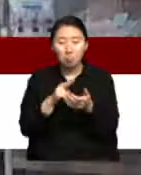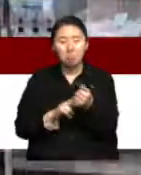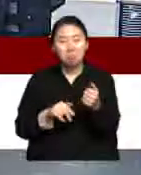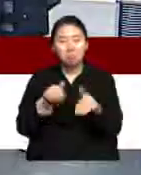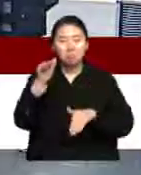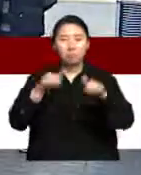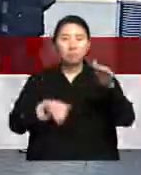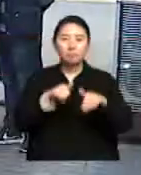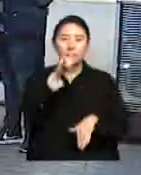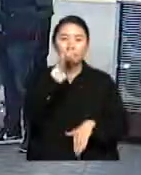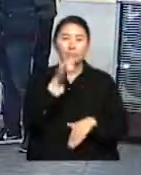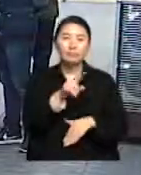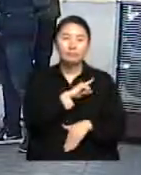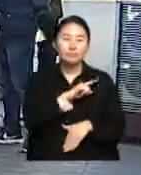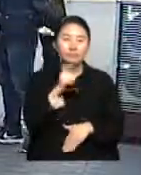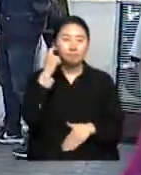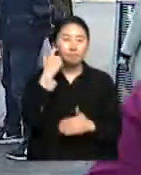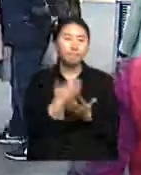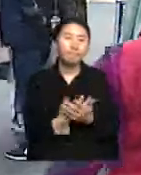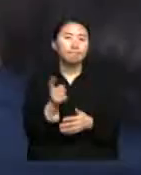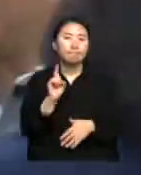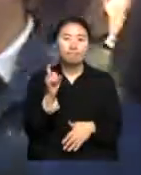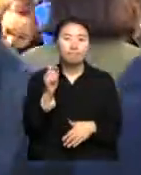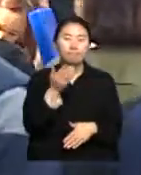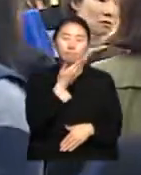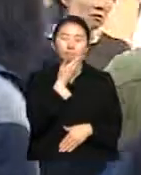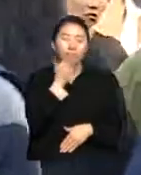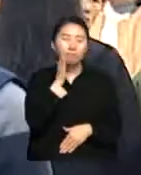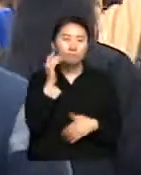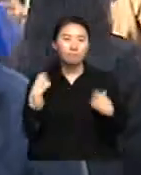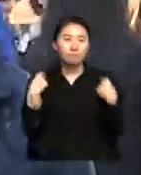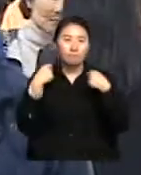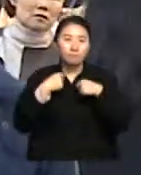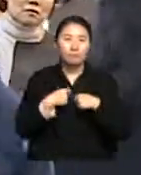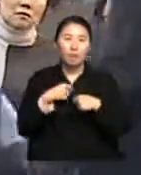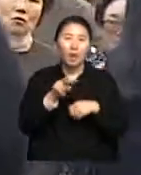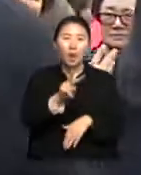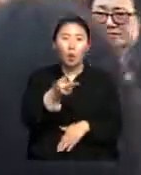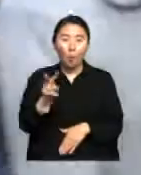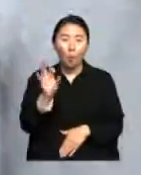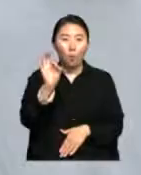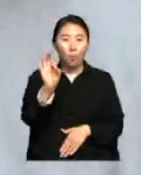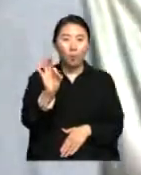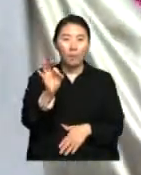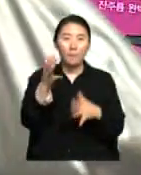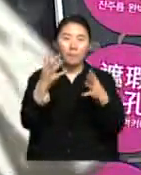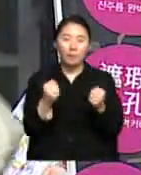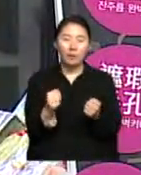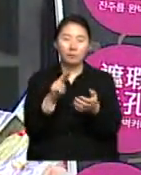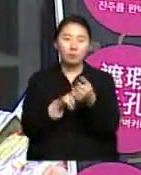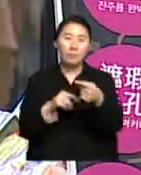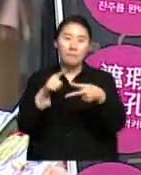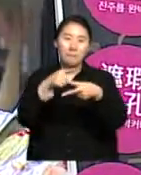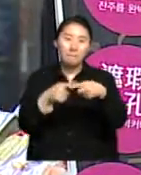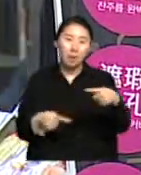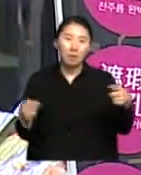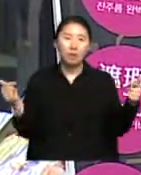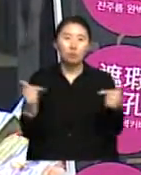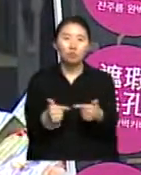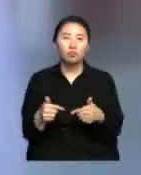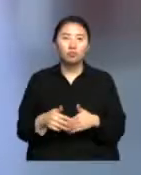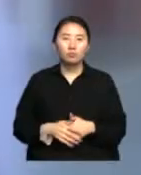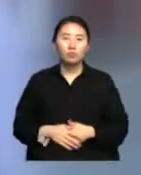채워요. 가장 타격을 입은 업종은 화장품과 의류, 환전소. 많게는 매출이 절반 이상